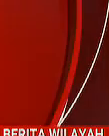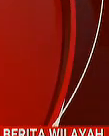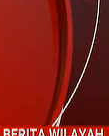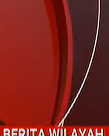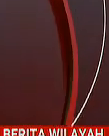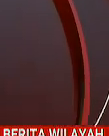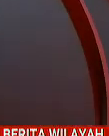ya